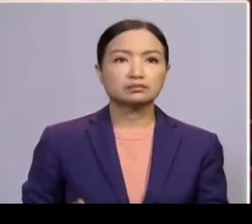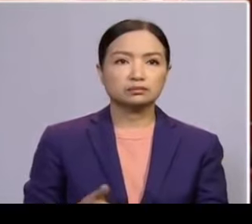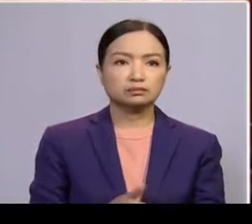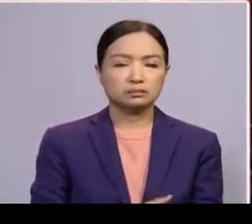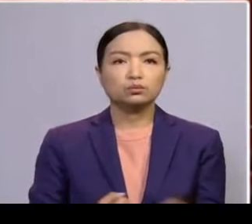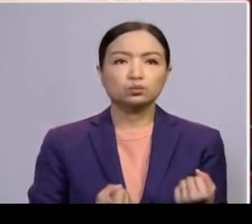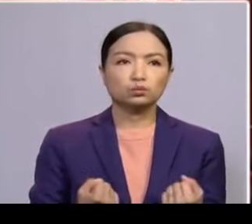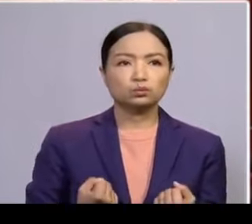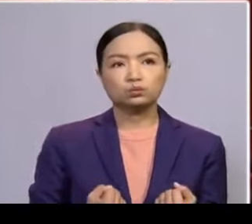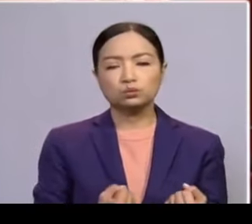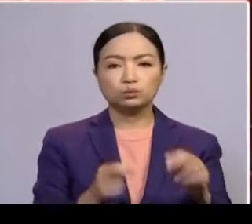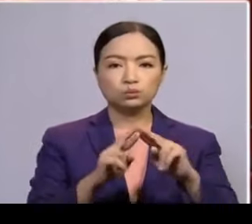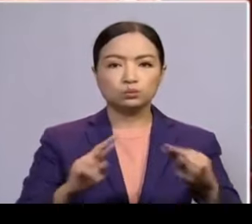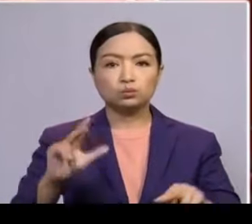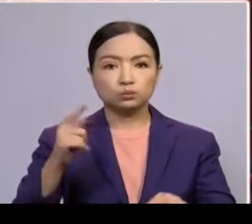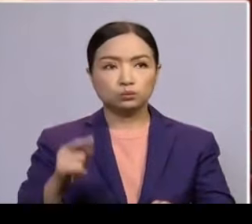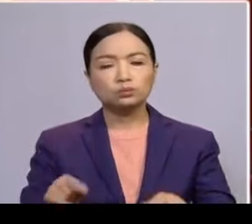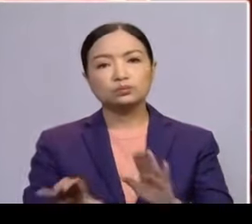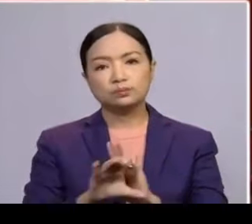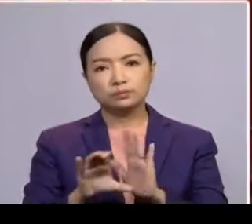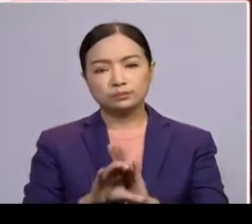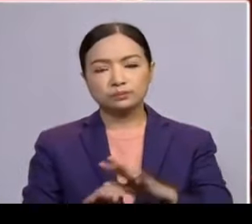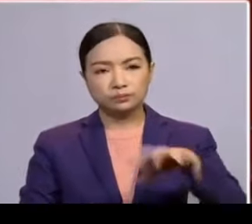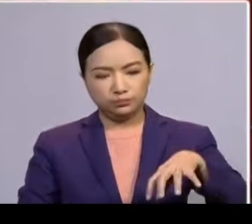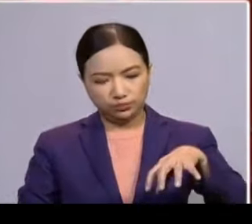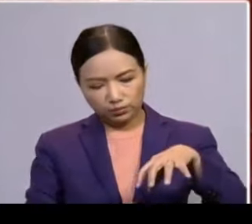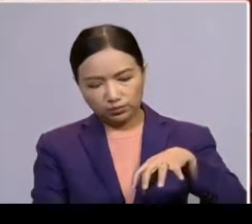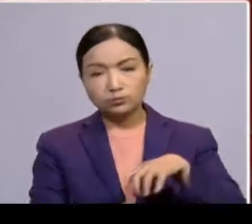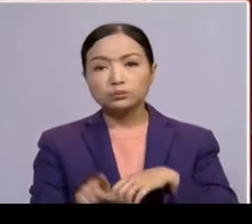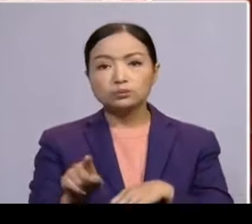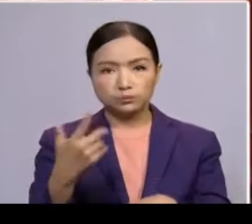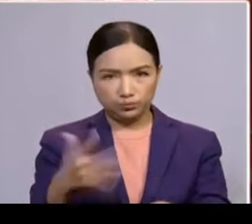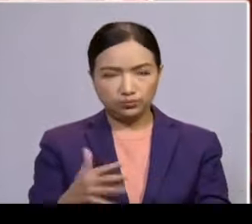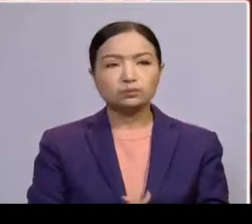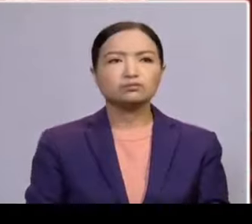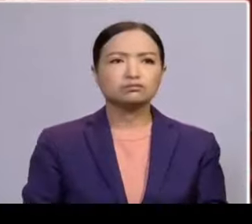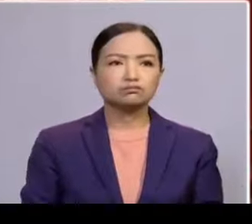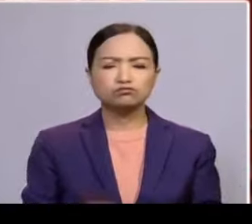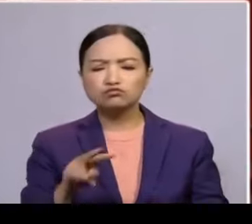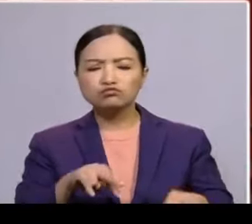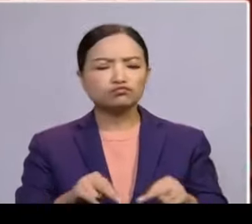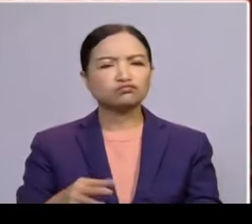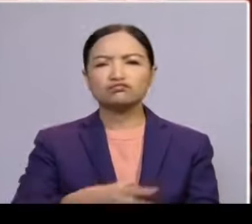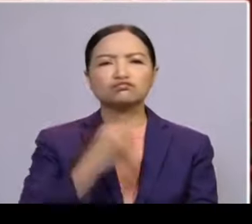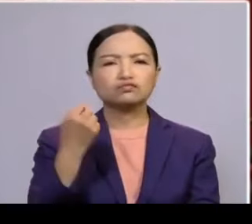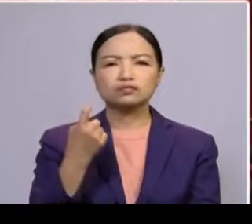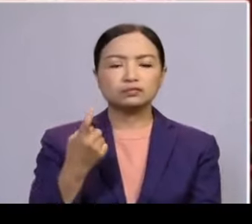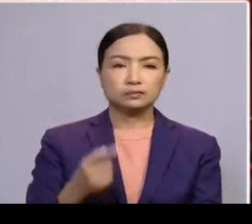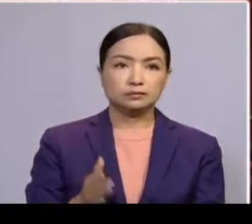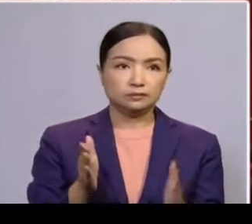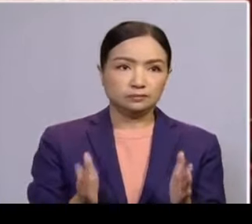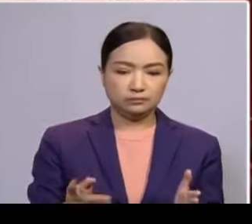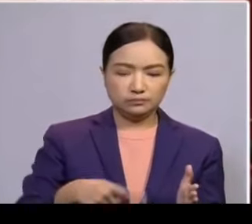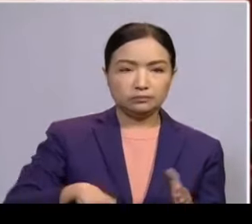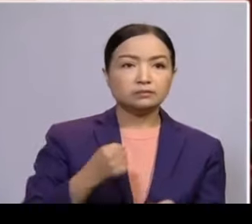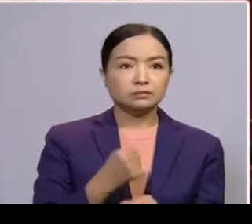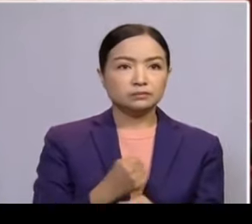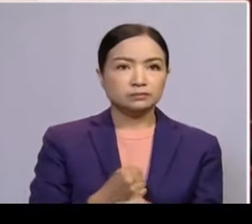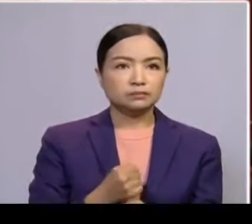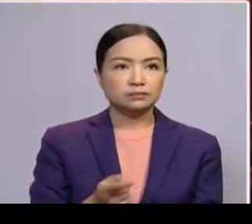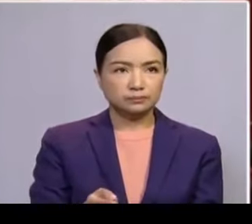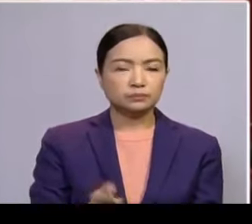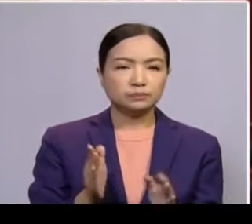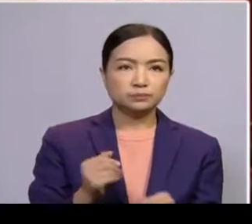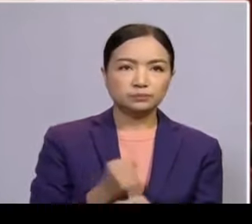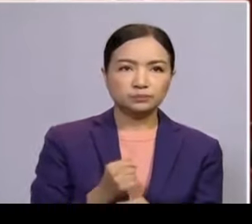ไปดูลาดเลาที่ร้านทองในห้างบิ๊กซีท้องที่สนเพชรเกษมแต่ว่าลงมือไม่ได้ค่ะเนื่องจากว่าพนักงานในร้านไหวตัวท่าน